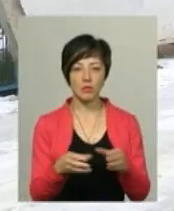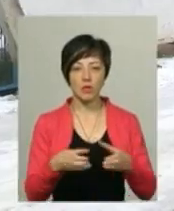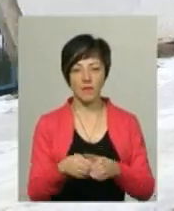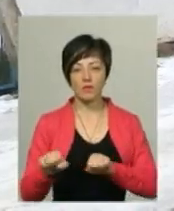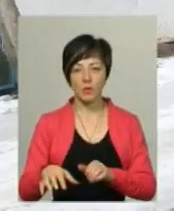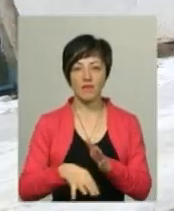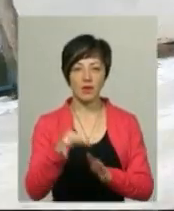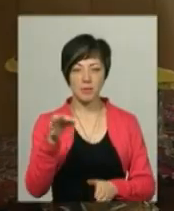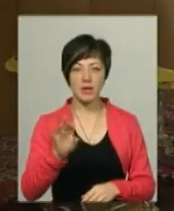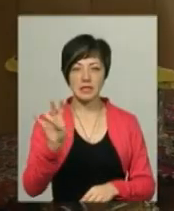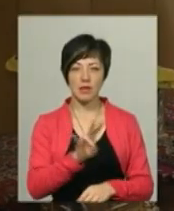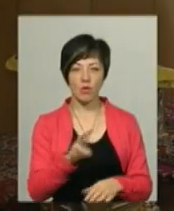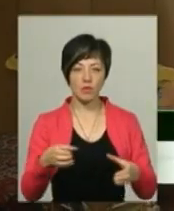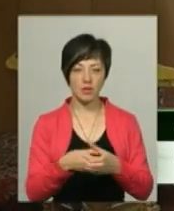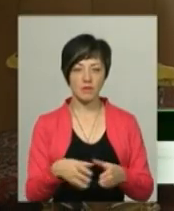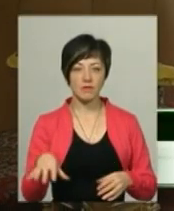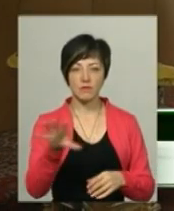вибір церковного приходу.